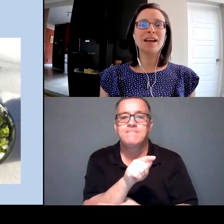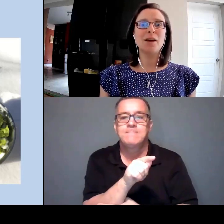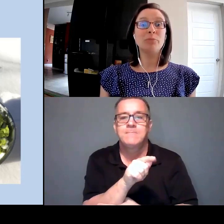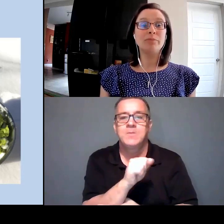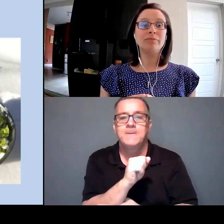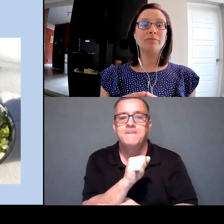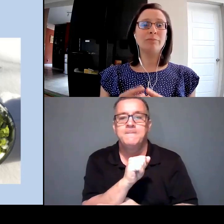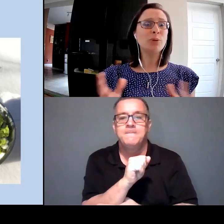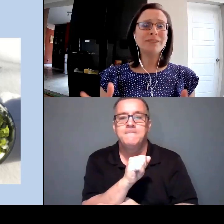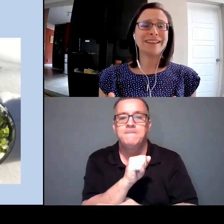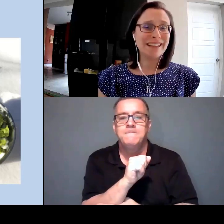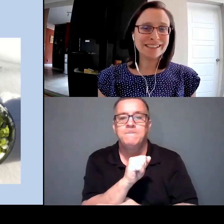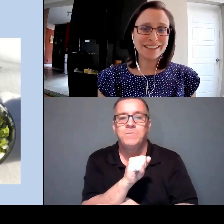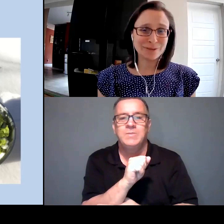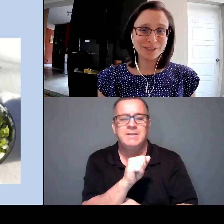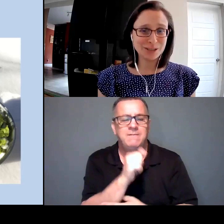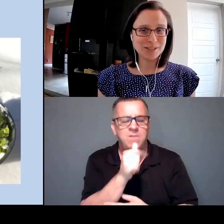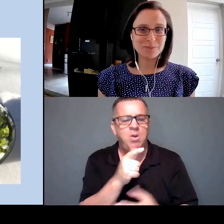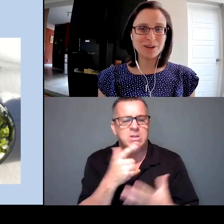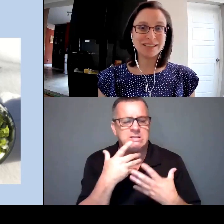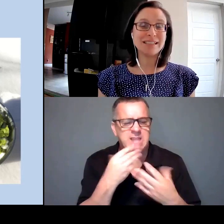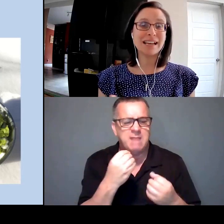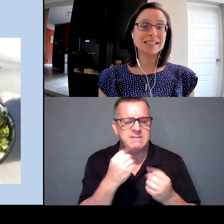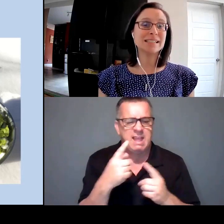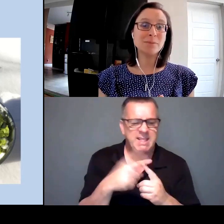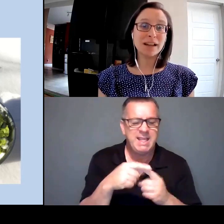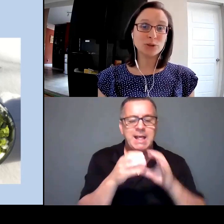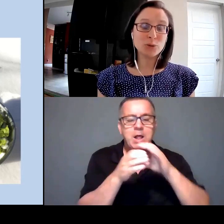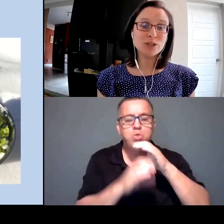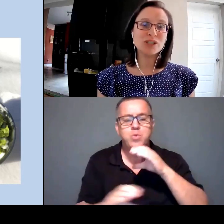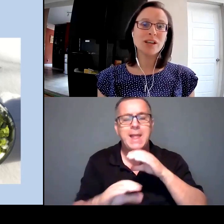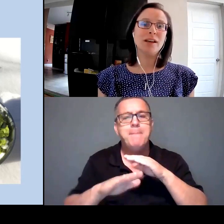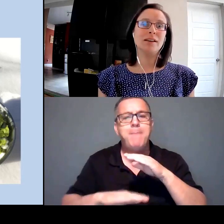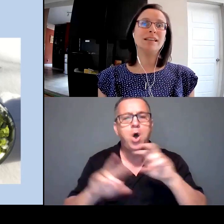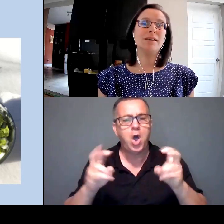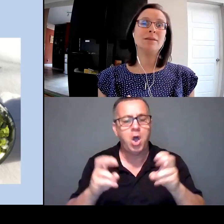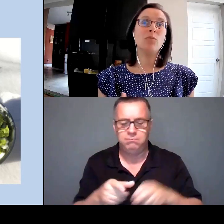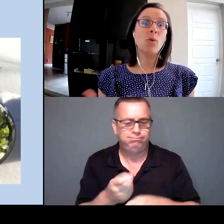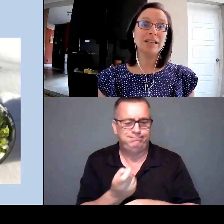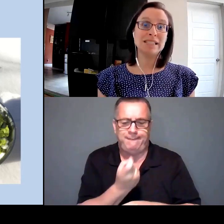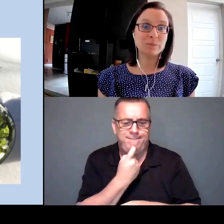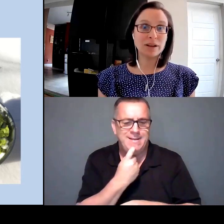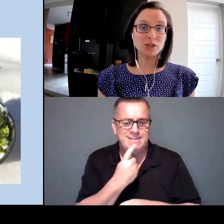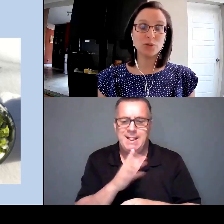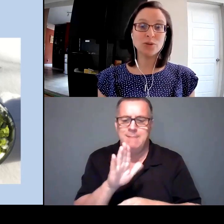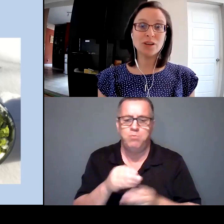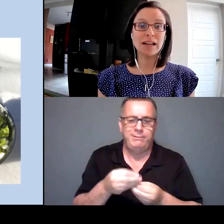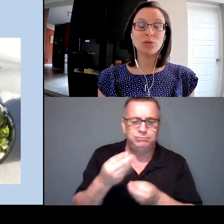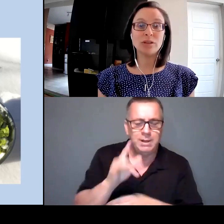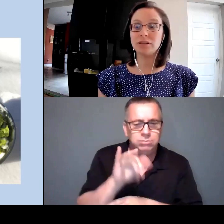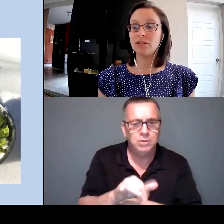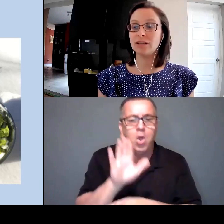l'aspect peu technique, dans le fond, des tunnels bas, qui est accessible à tous, qui est moins dispendieux